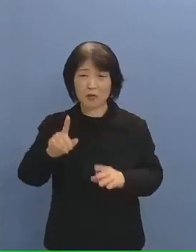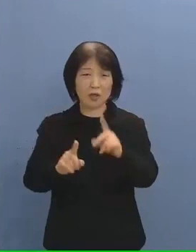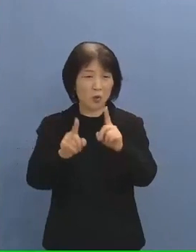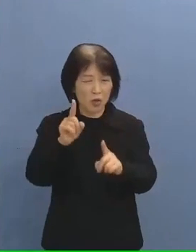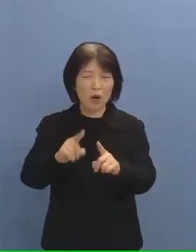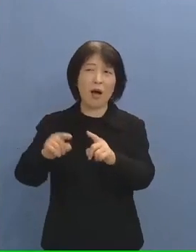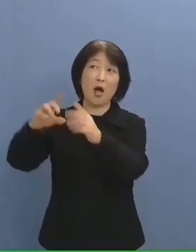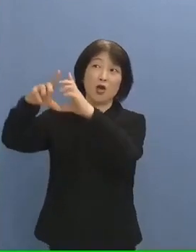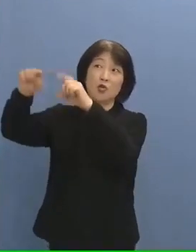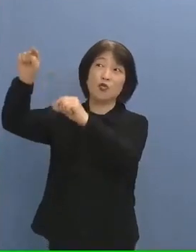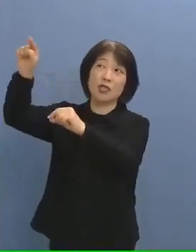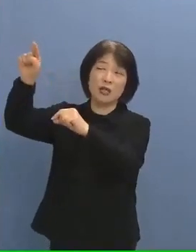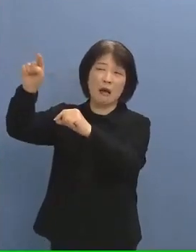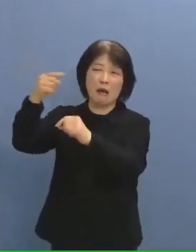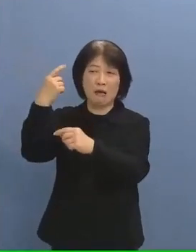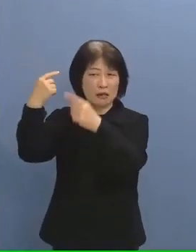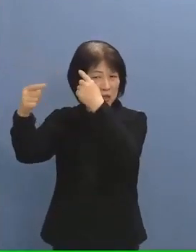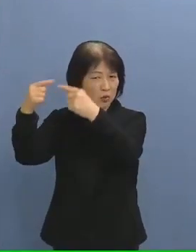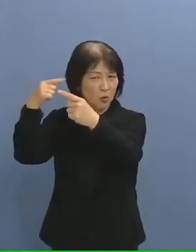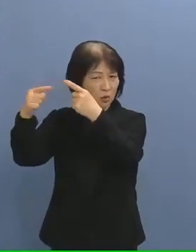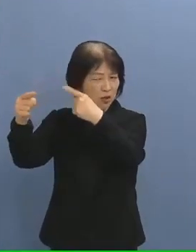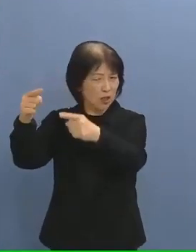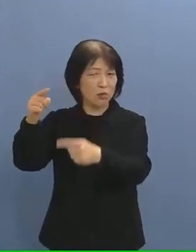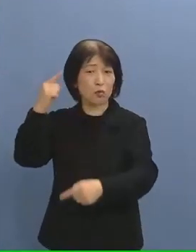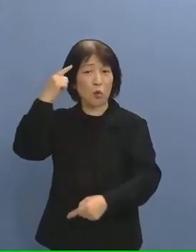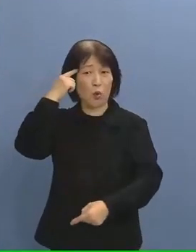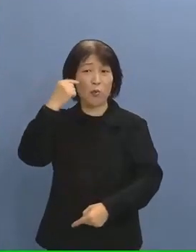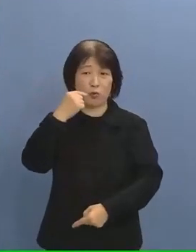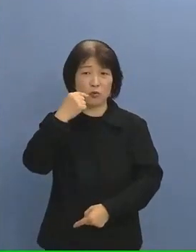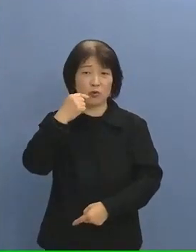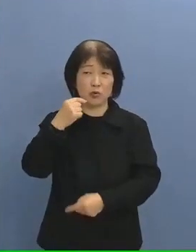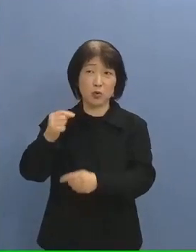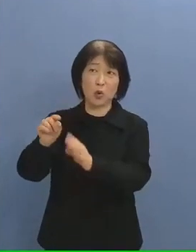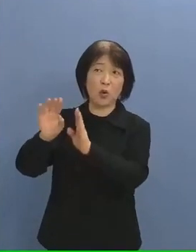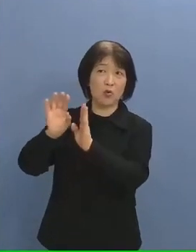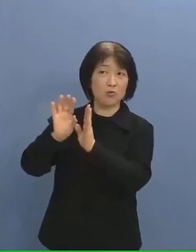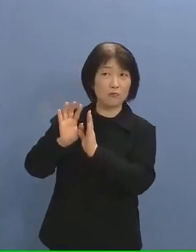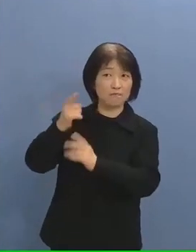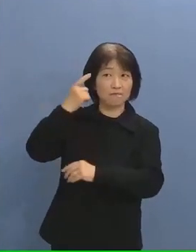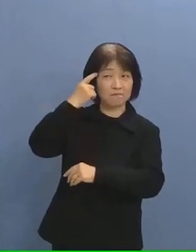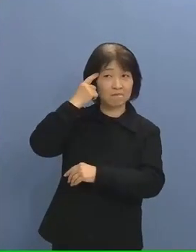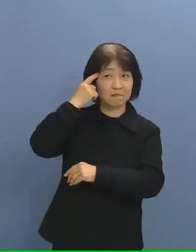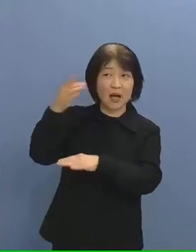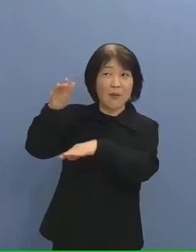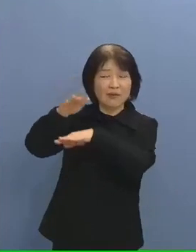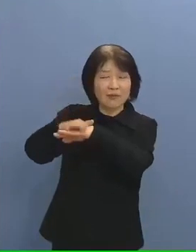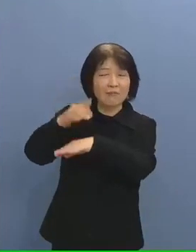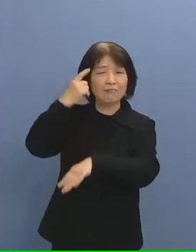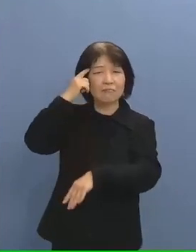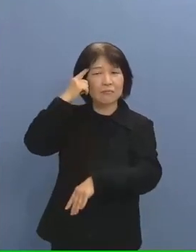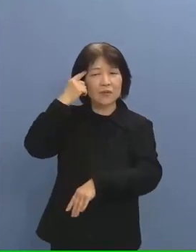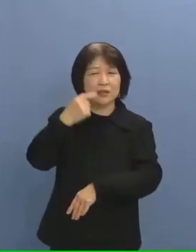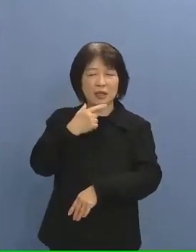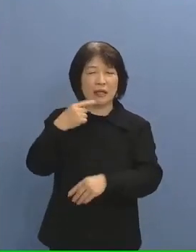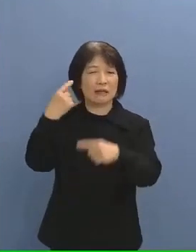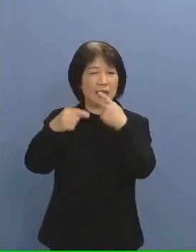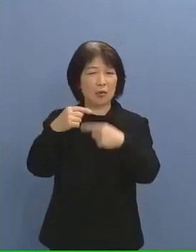討していると思いますので、そこをこう踏まえながら対応は検討していきたいなと思っています